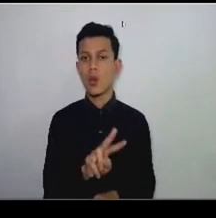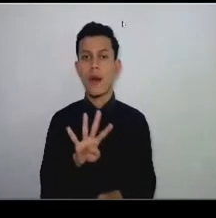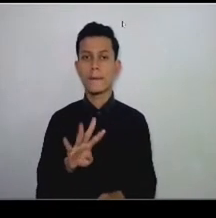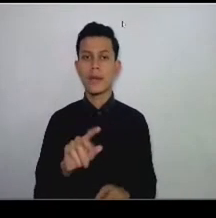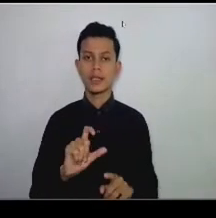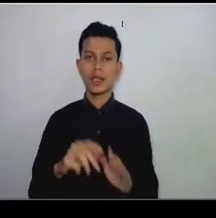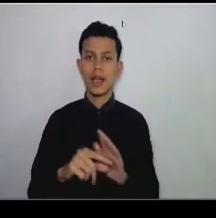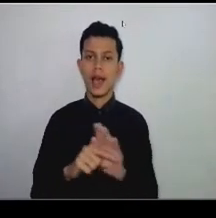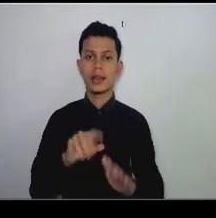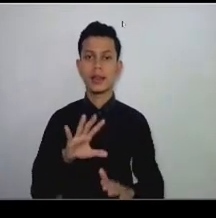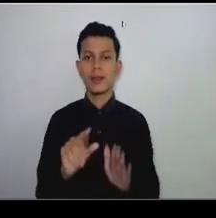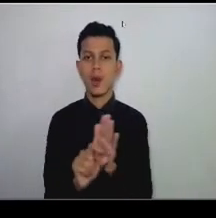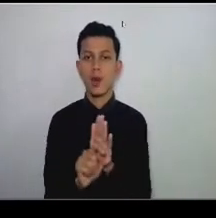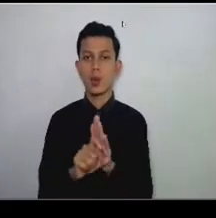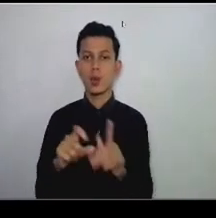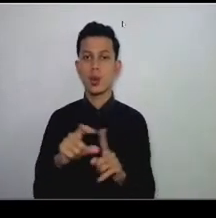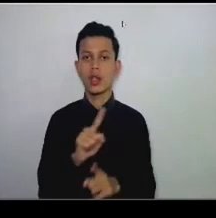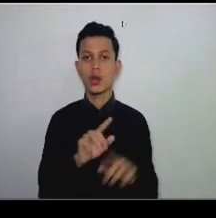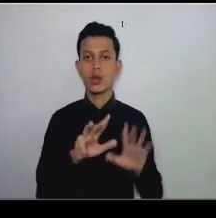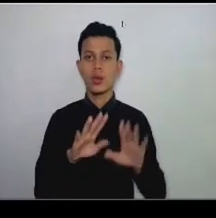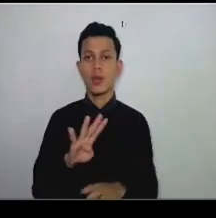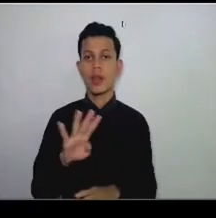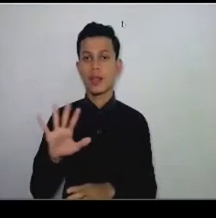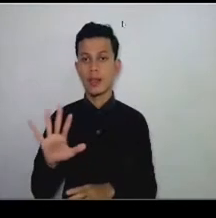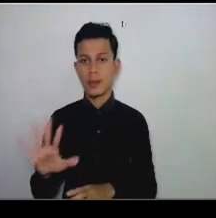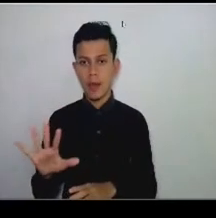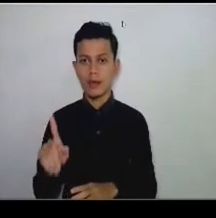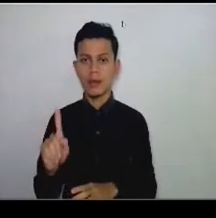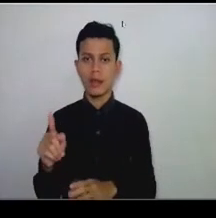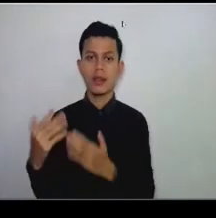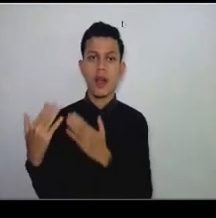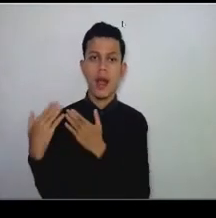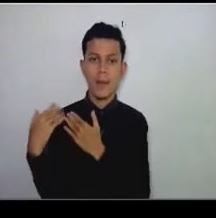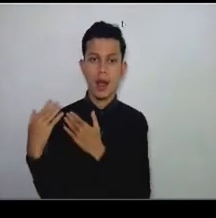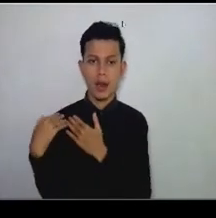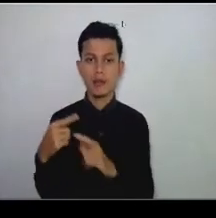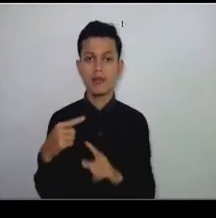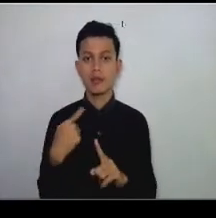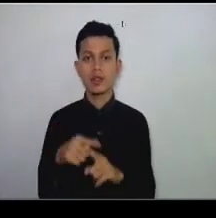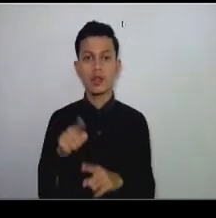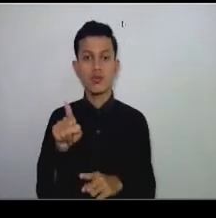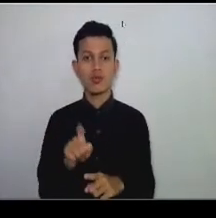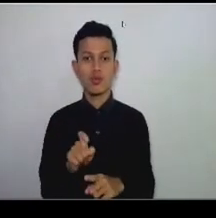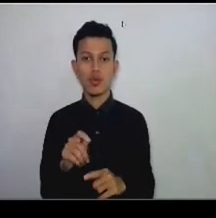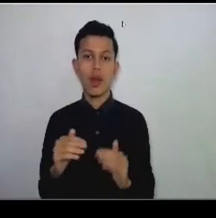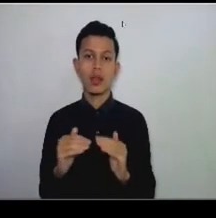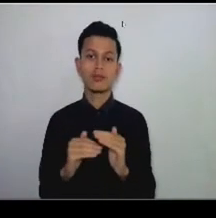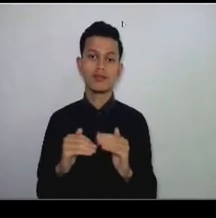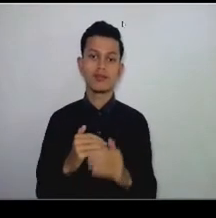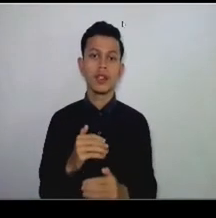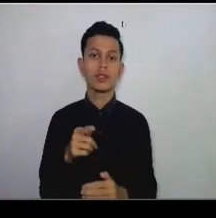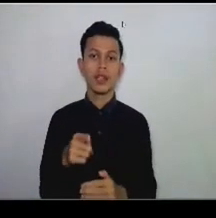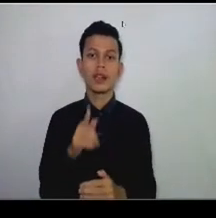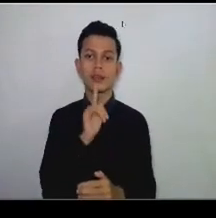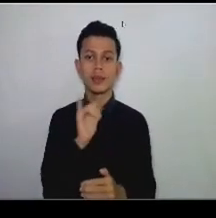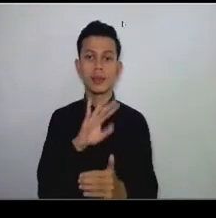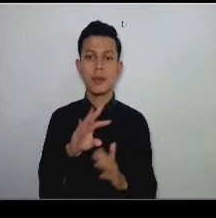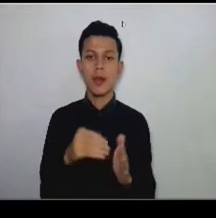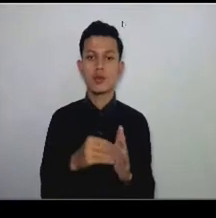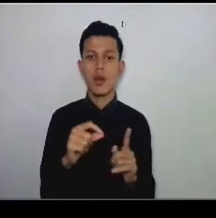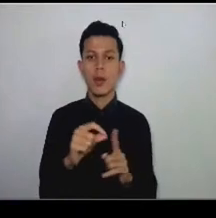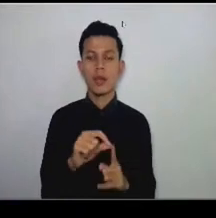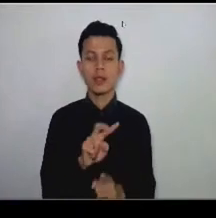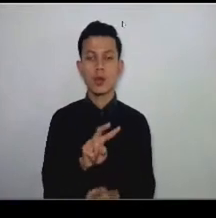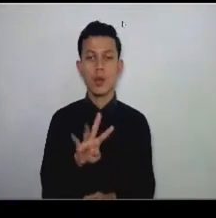5 undang-undang Dasar 1945 dengan amanat dan sekaligus kebutuhan konstitusional sebagaimana diamatkan oleh